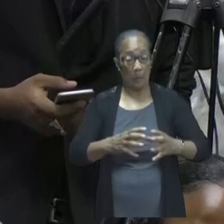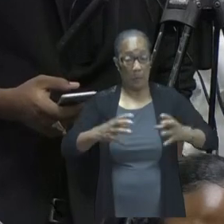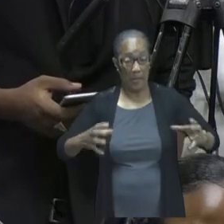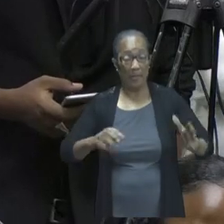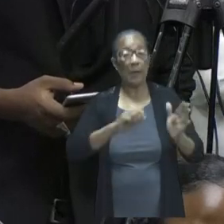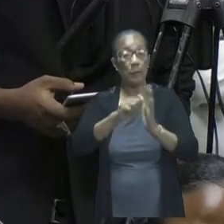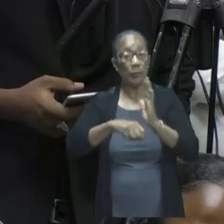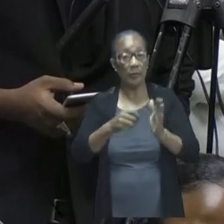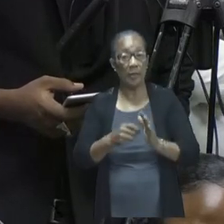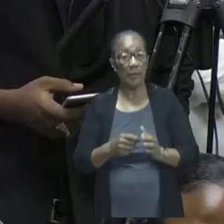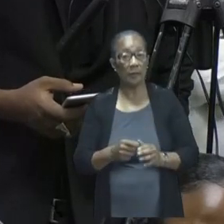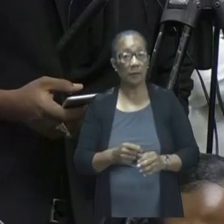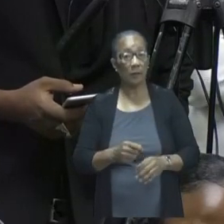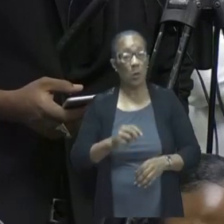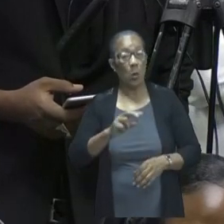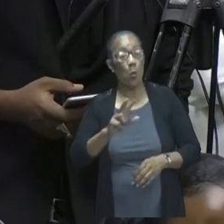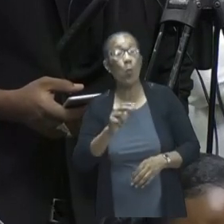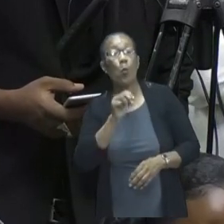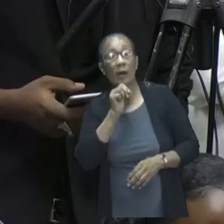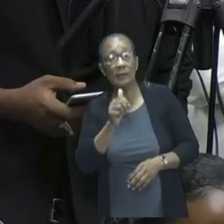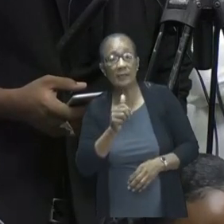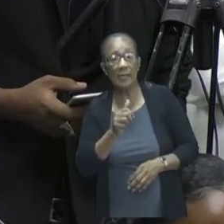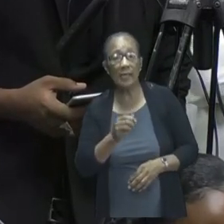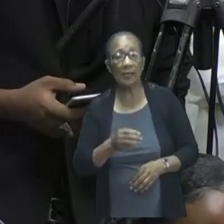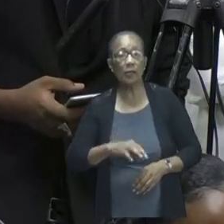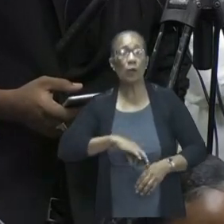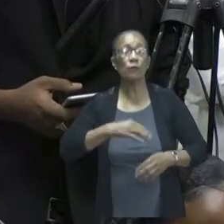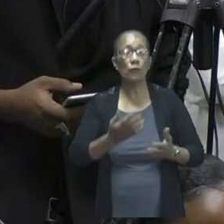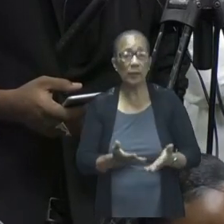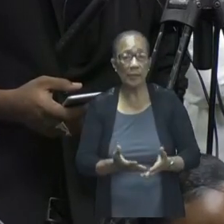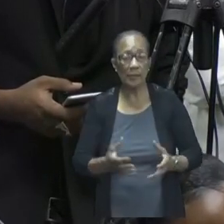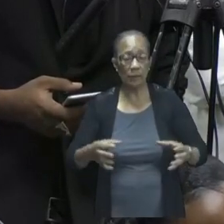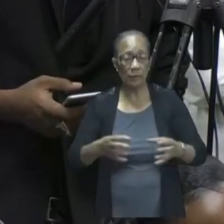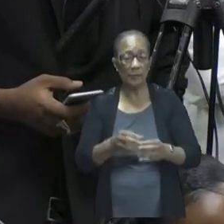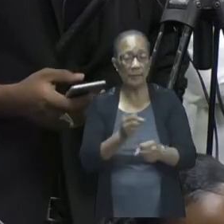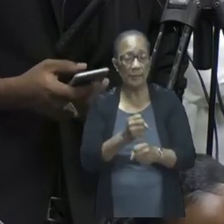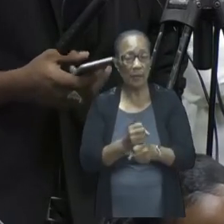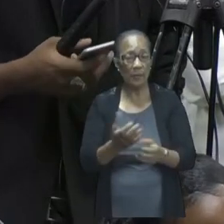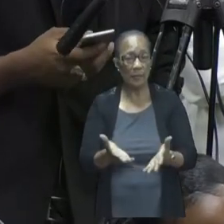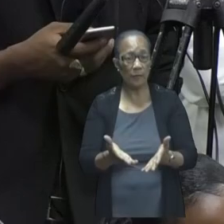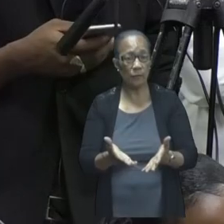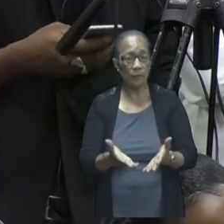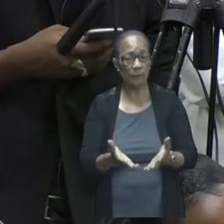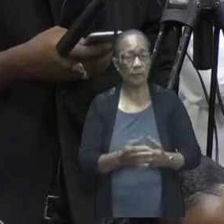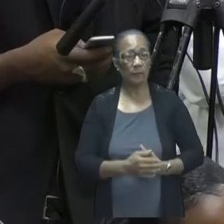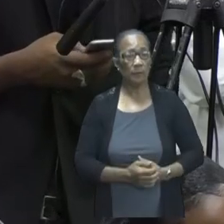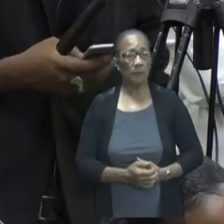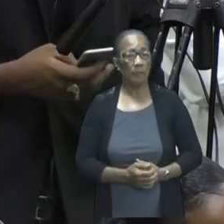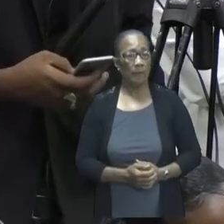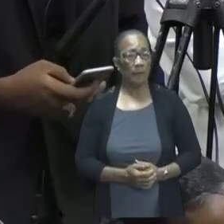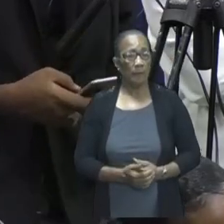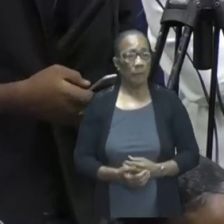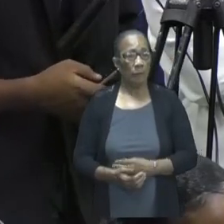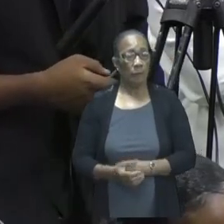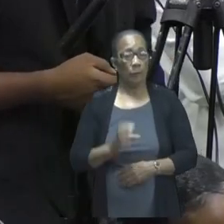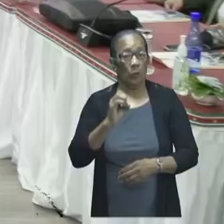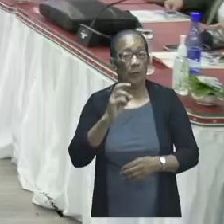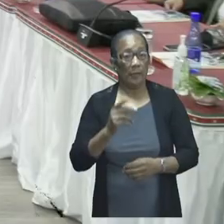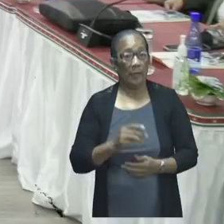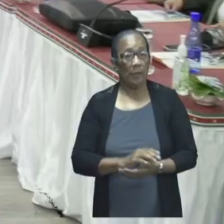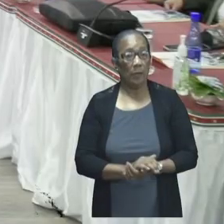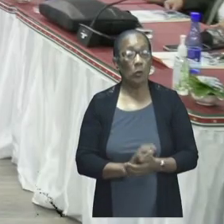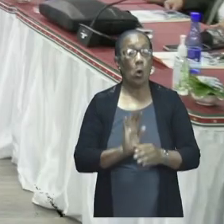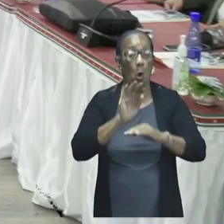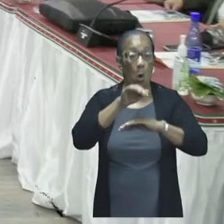wat zijn de voordelen voor de samenleving bij het realiseren van die snurkte ja voor wat